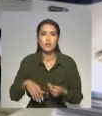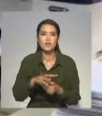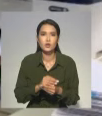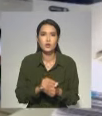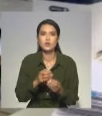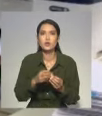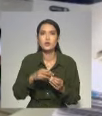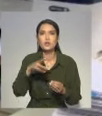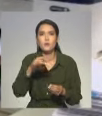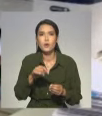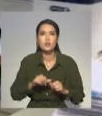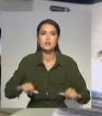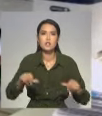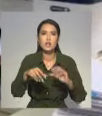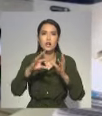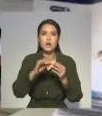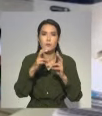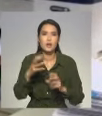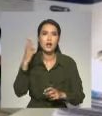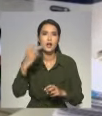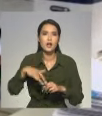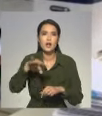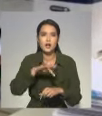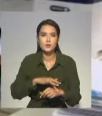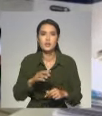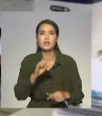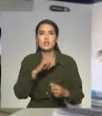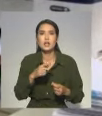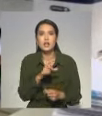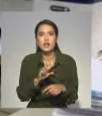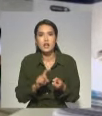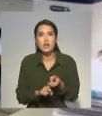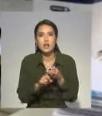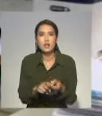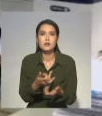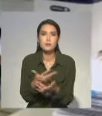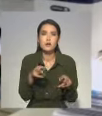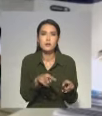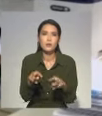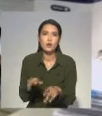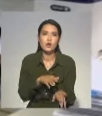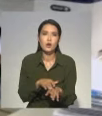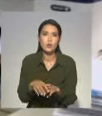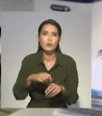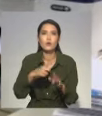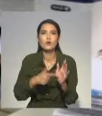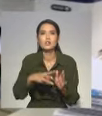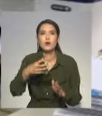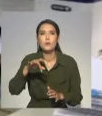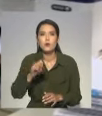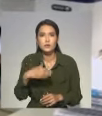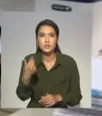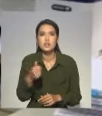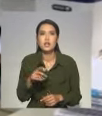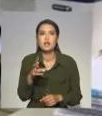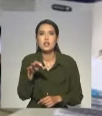13-ші маусымында комиссия қорытындысы Алматы қаласының санитарлық эпидемиологиялық бақылау департаментіне жіберілді. 14-ші маусым күні Қазақ